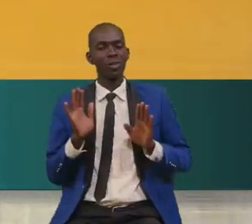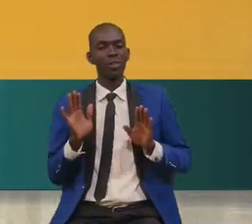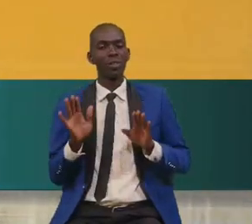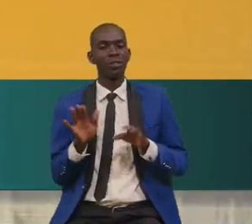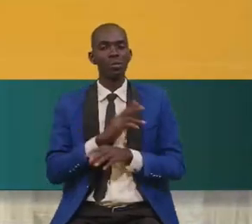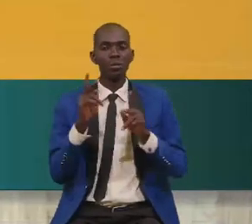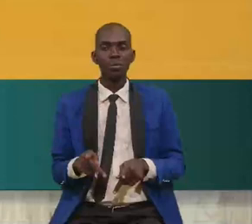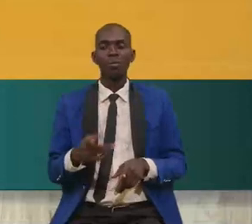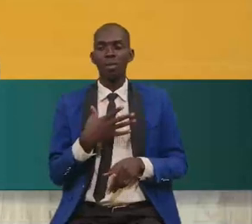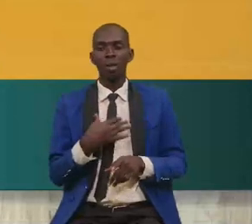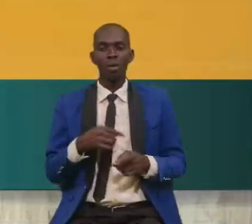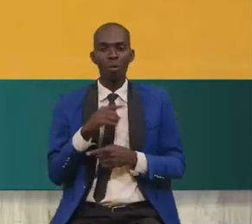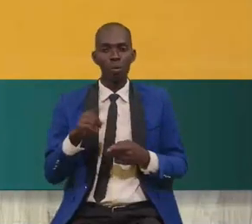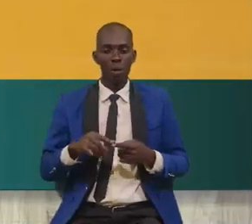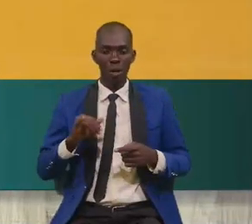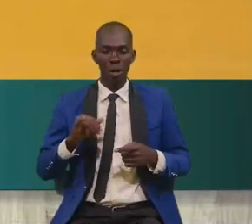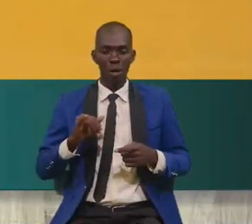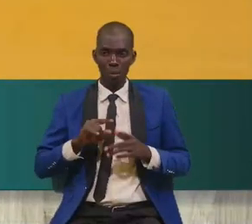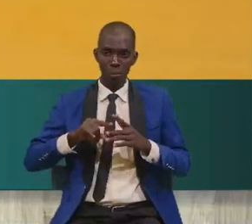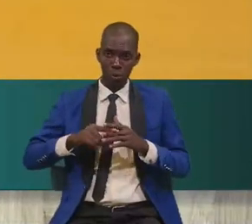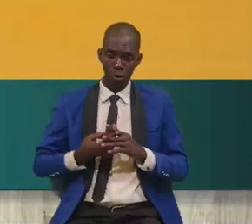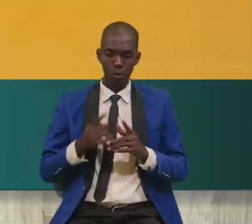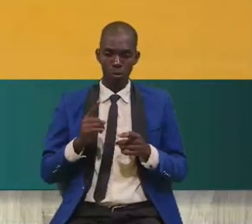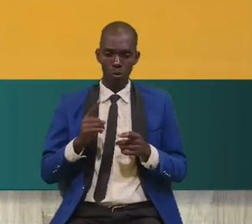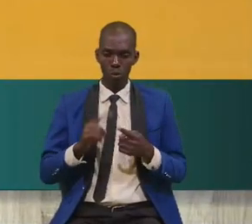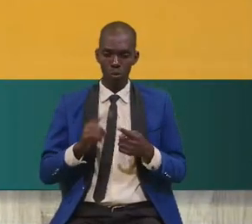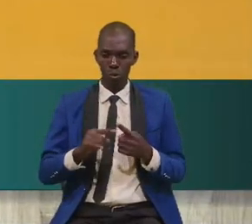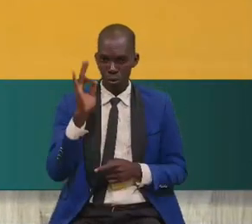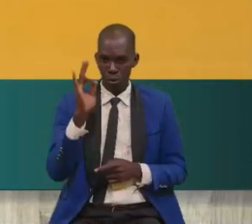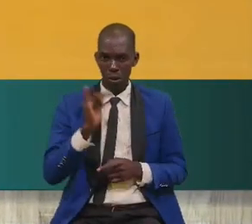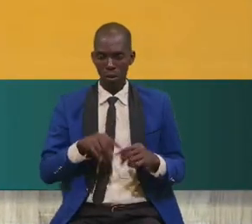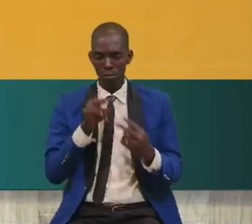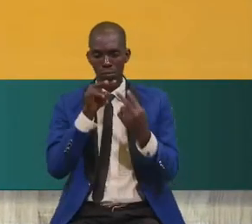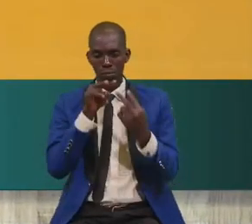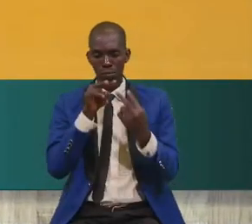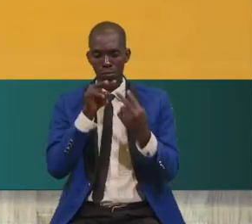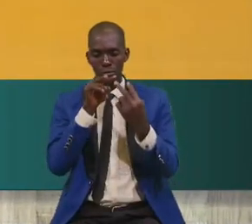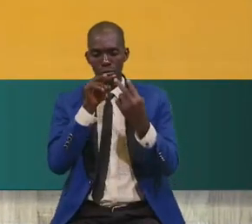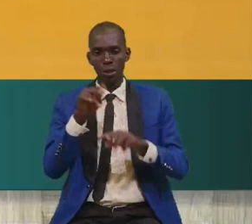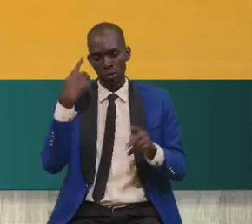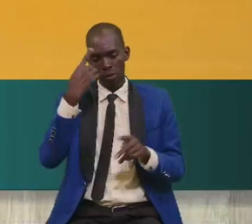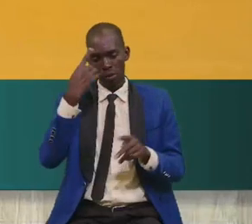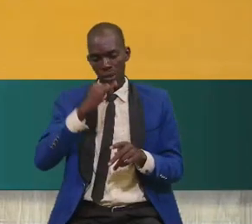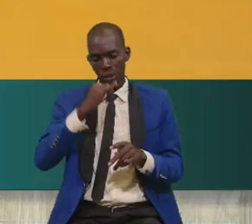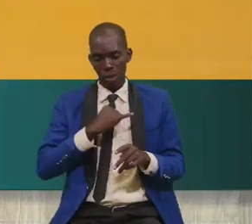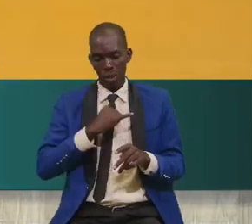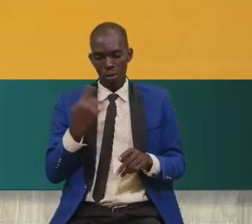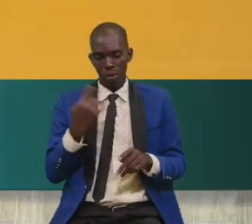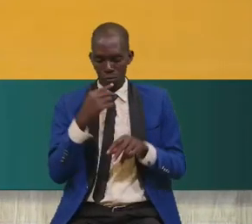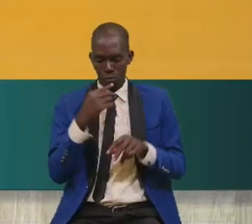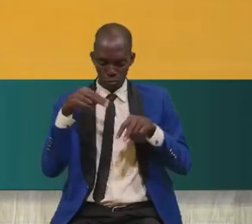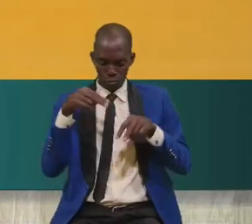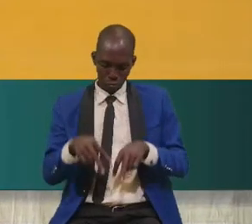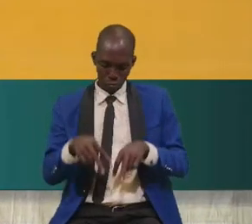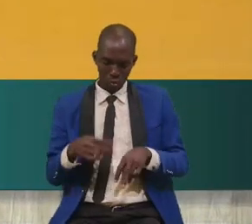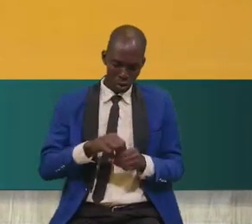quand j'ai commencé à prêcher aux gens, je ne regardais pas leur visage. Je baissais la tête et je disais, en Matthieu chapitre